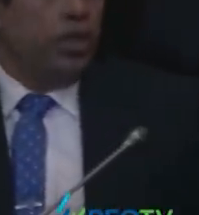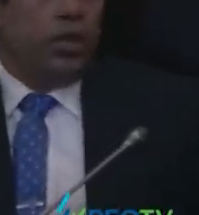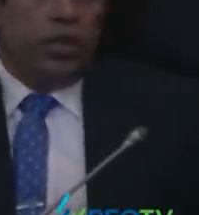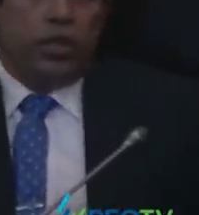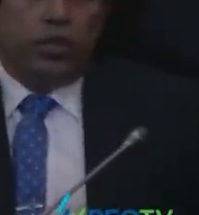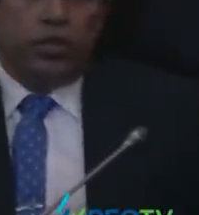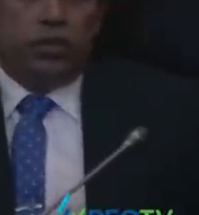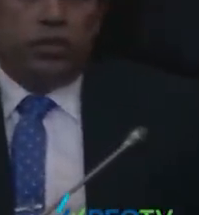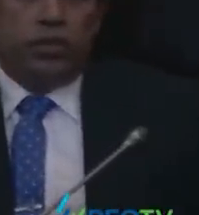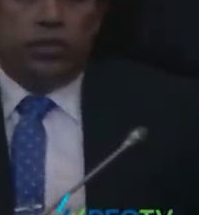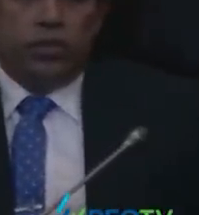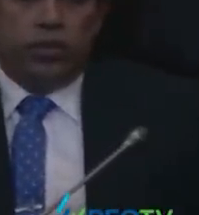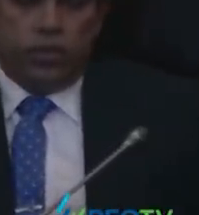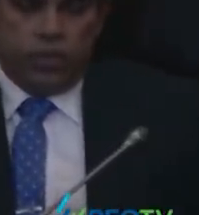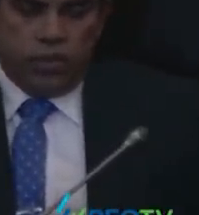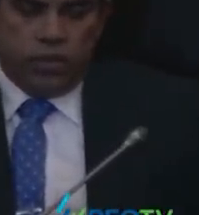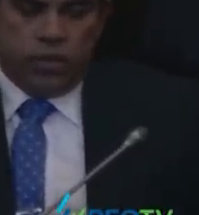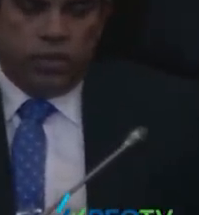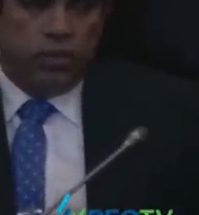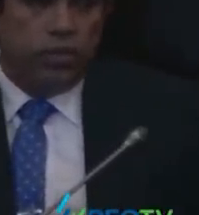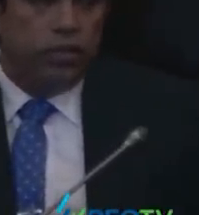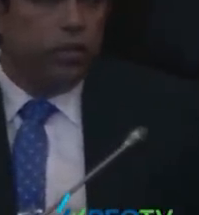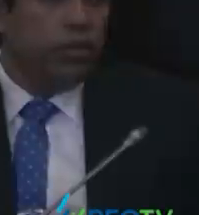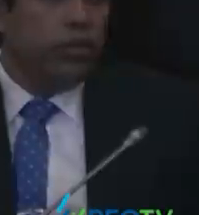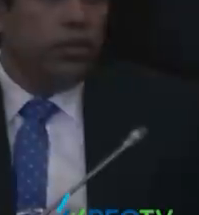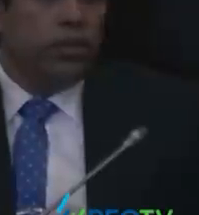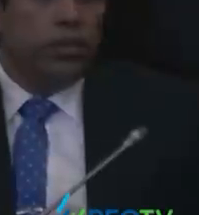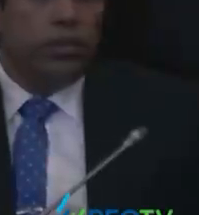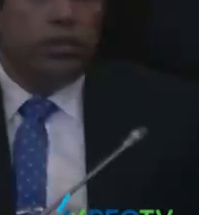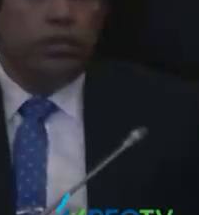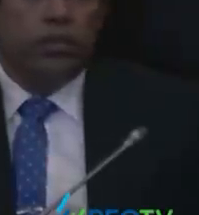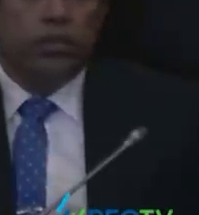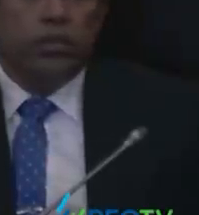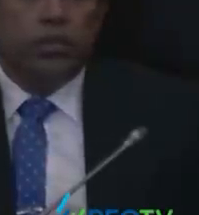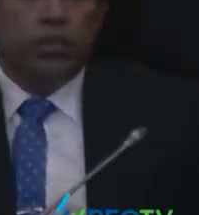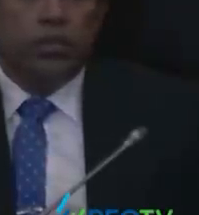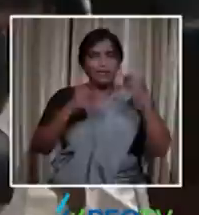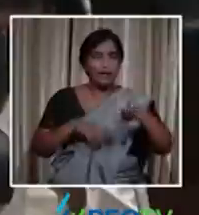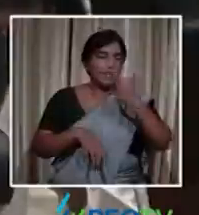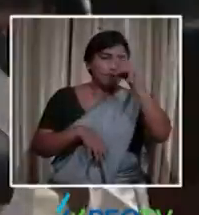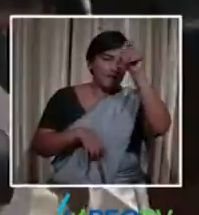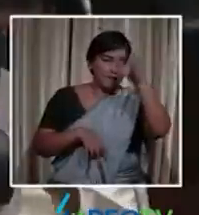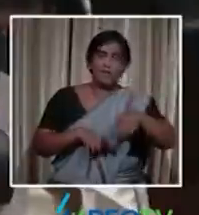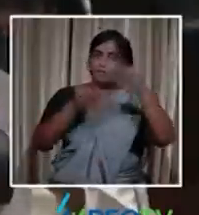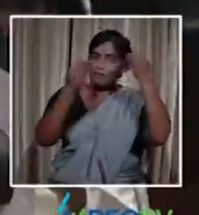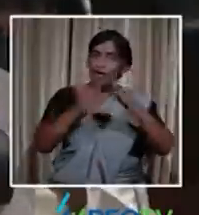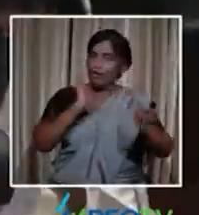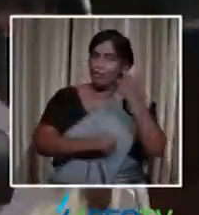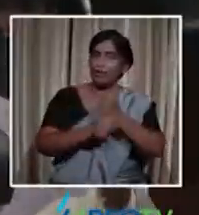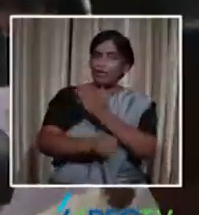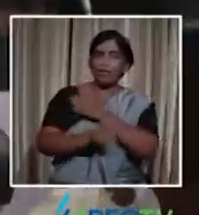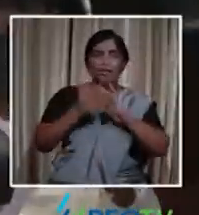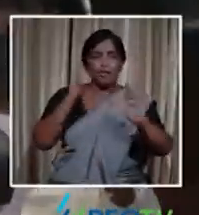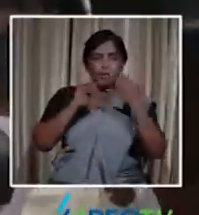කතානායකතුමනි පොලිසියට බාර වෙලා තියෙනවා. අපිට නීතිය කඩන්න කිසිම චේතනාවක් නැහැ. අපි නීතිය හැංගෙන්න කිසිම අවශ්‍යතාවයක් නැහැ. බොටක් ඕම් කියලා කිව්වා.